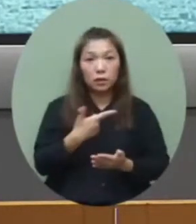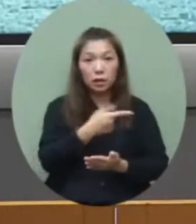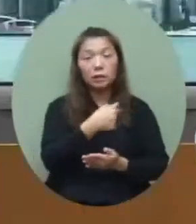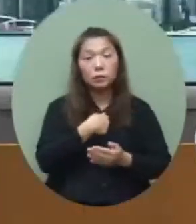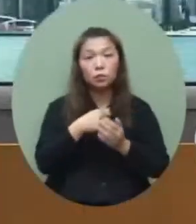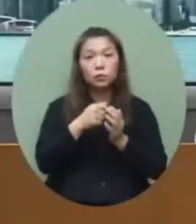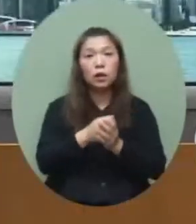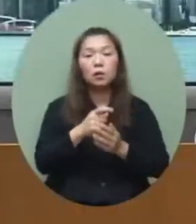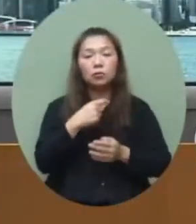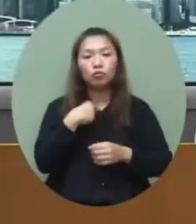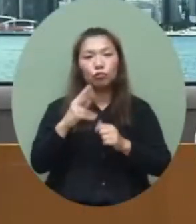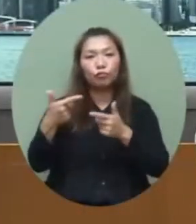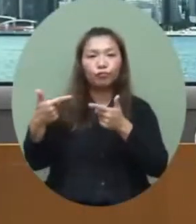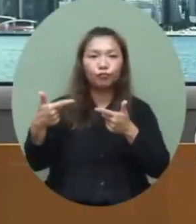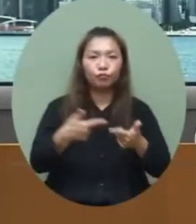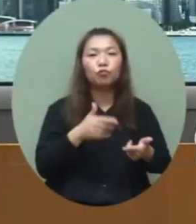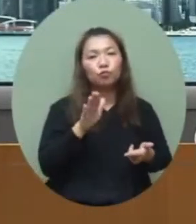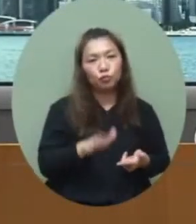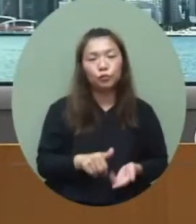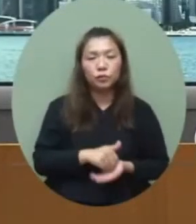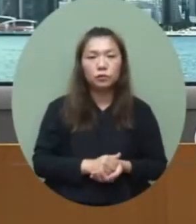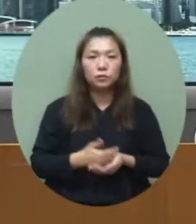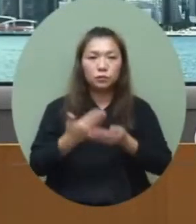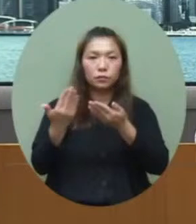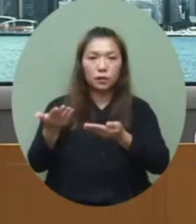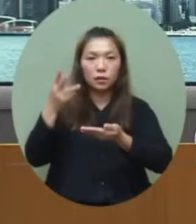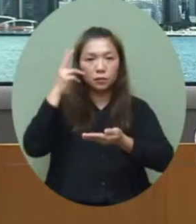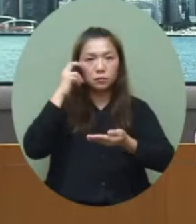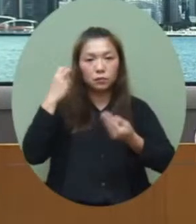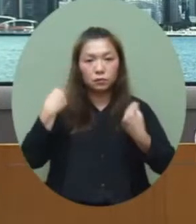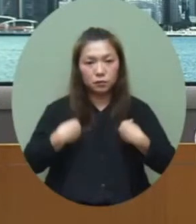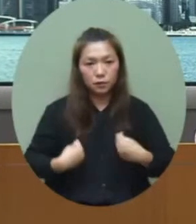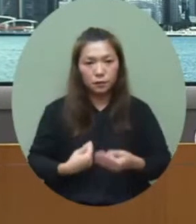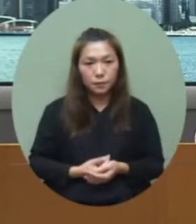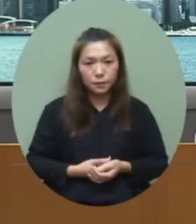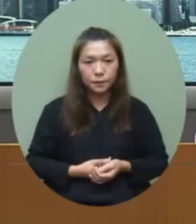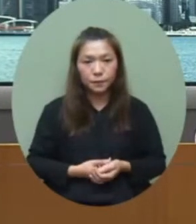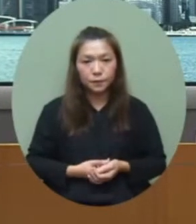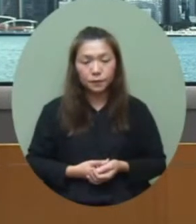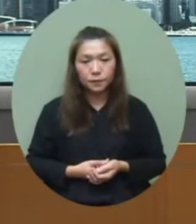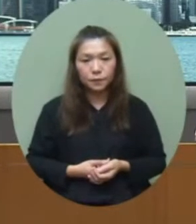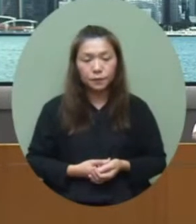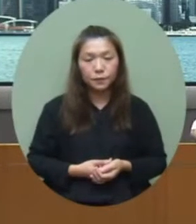題。 Next question. This one in black.